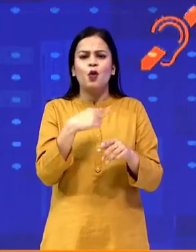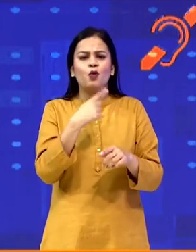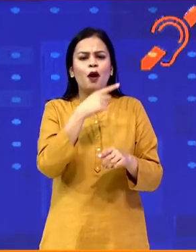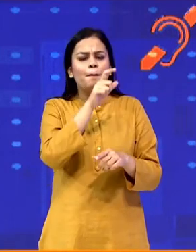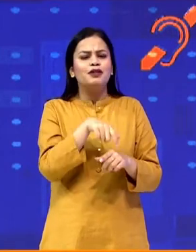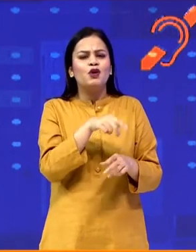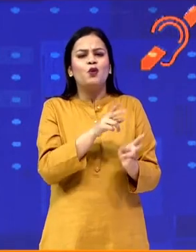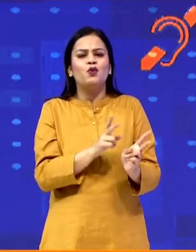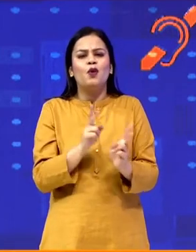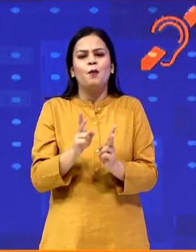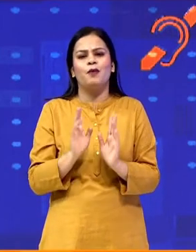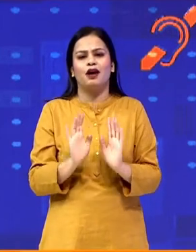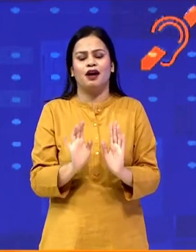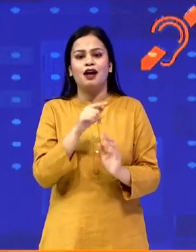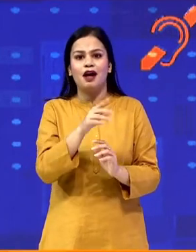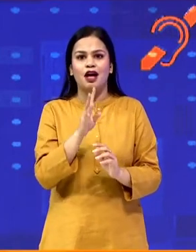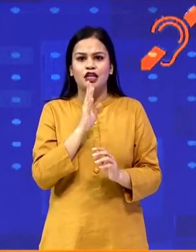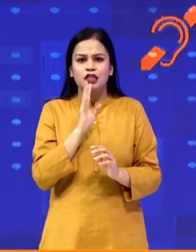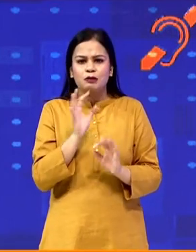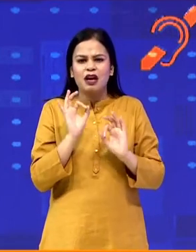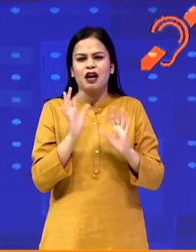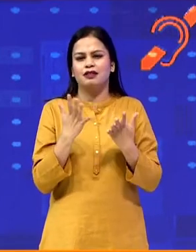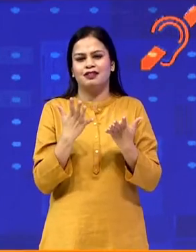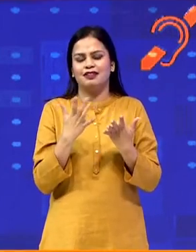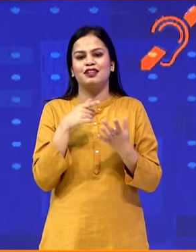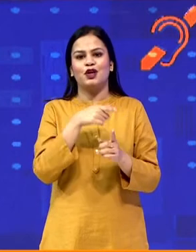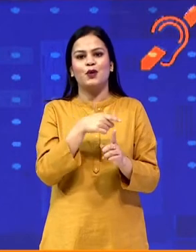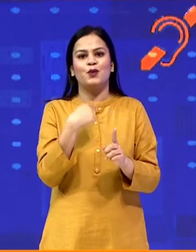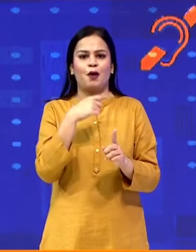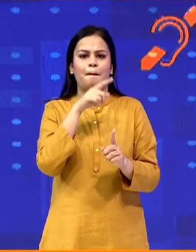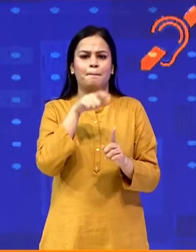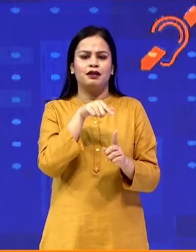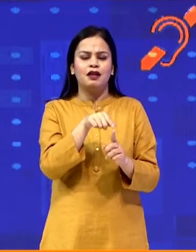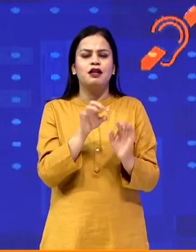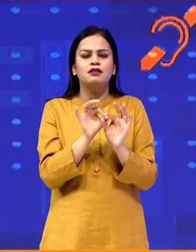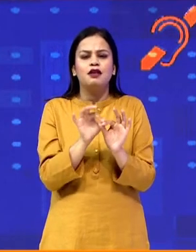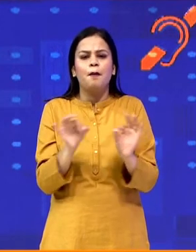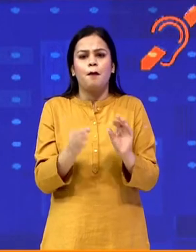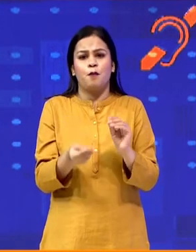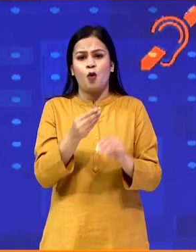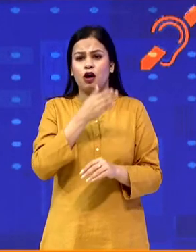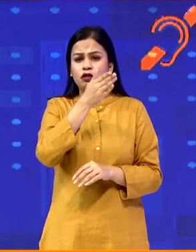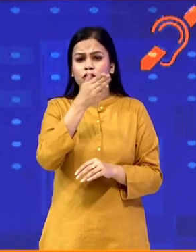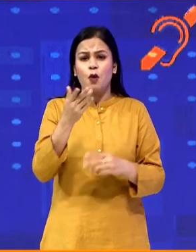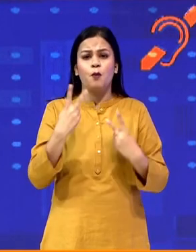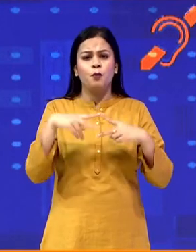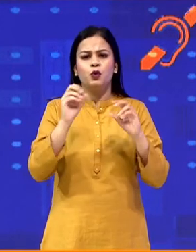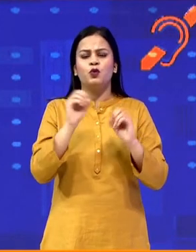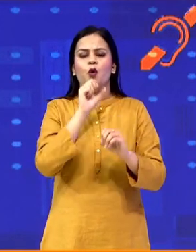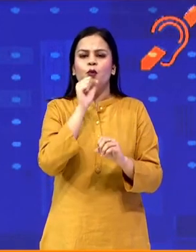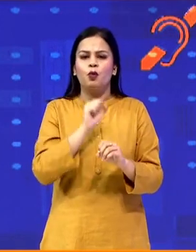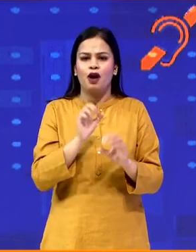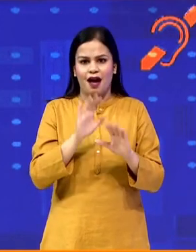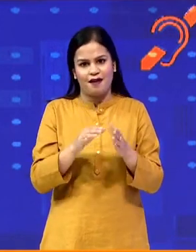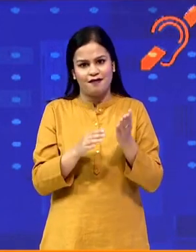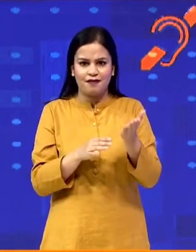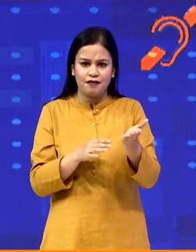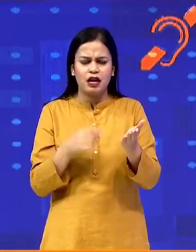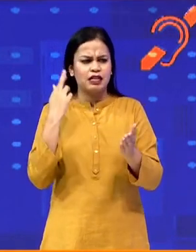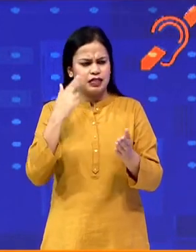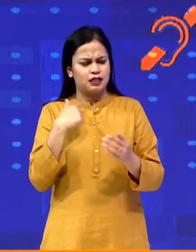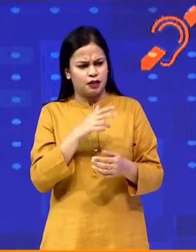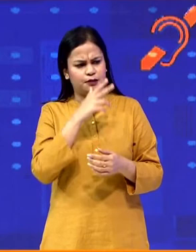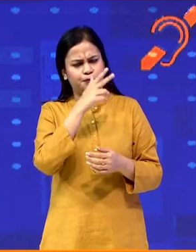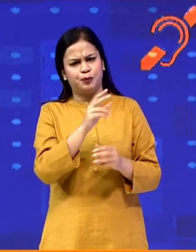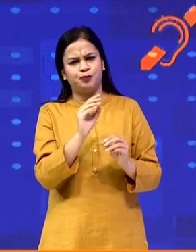साधारण स्पीकर भी अच्छे नहीं थे और कहानी ज्यादा जाते नहीं थे ओल्ड थे तो मैंने उनसे